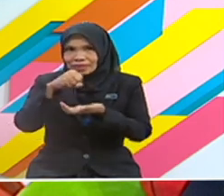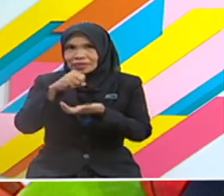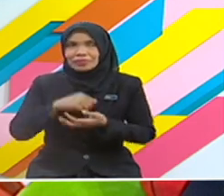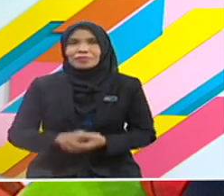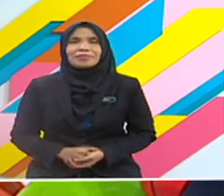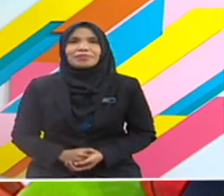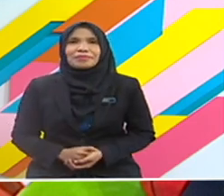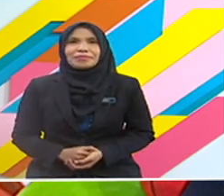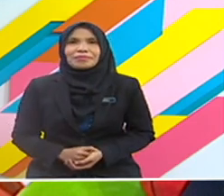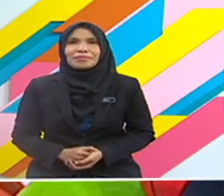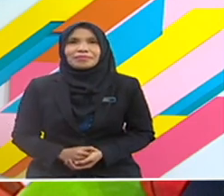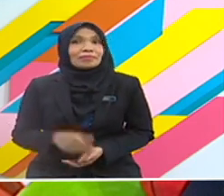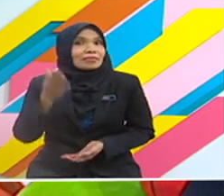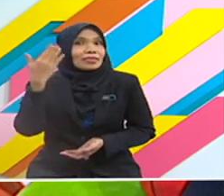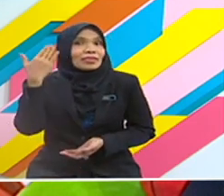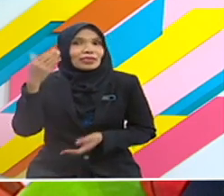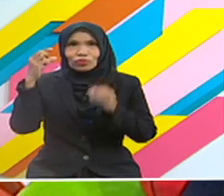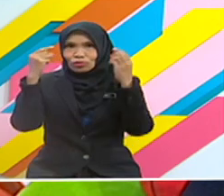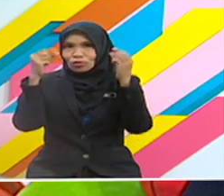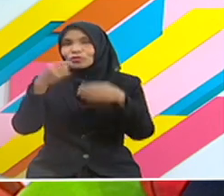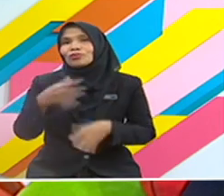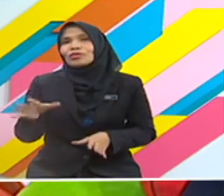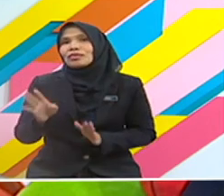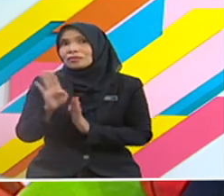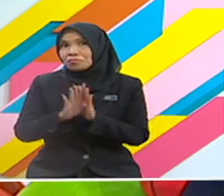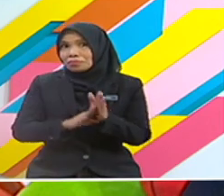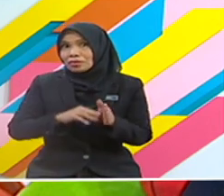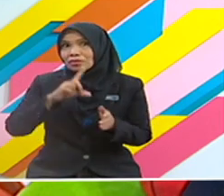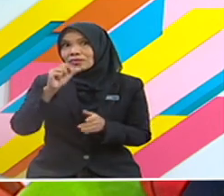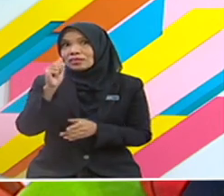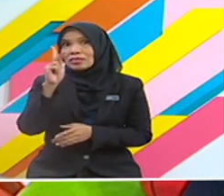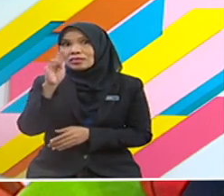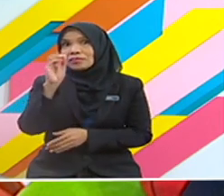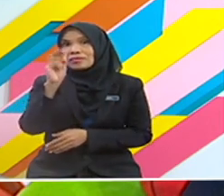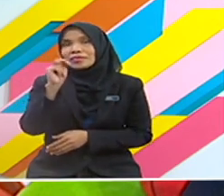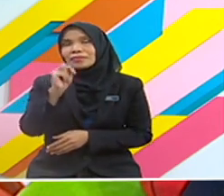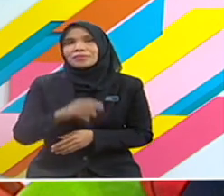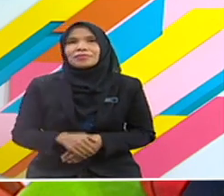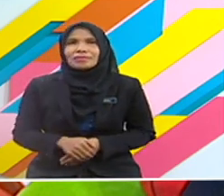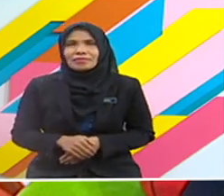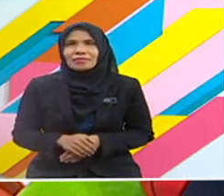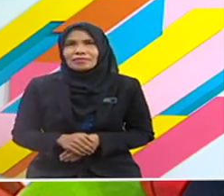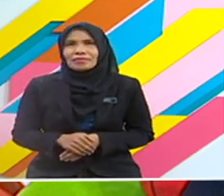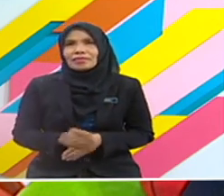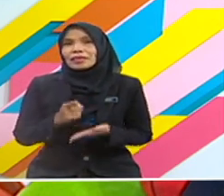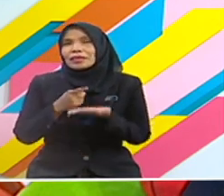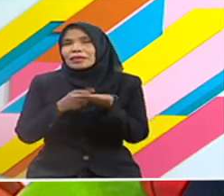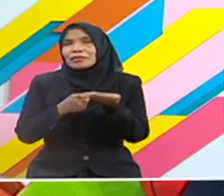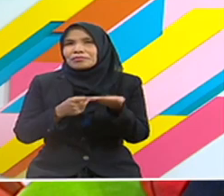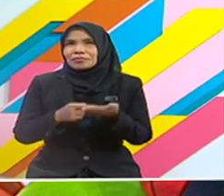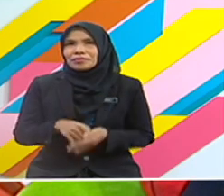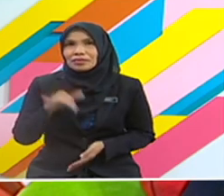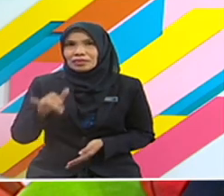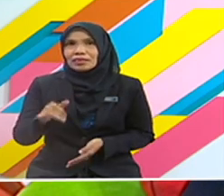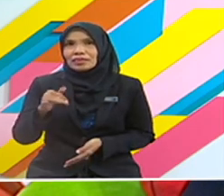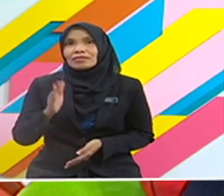hari ini berlakon buat satu gimmick yang mungkin adik-adik tertanya-tanya, apa subjek yang kita nak belajar